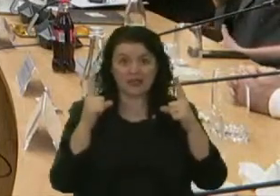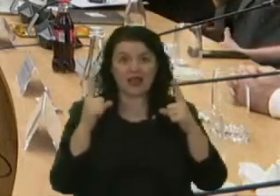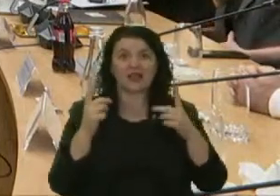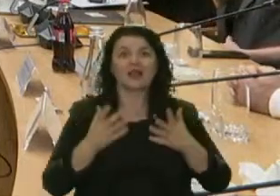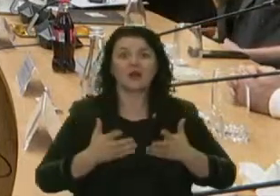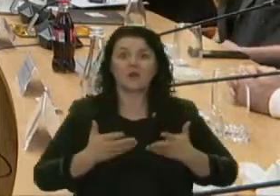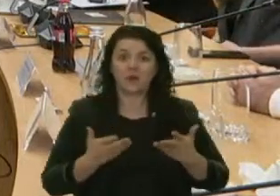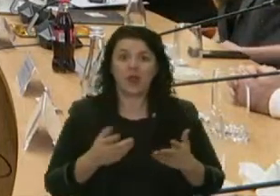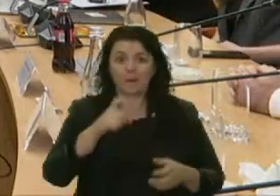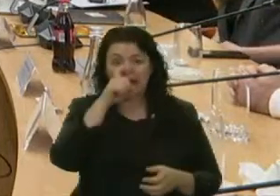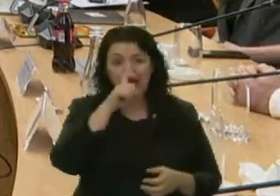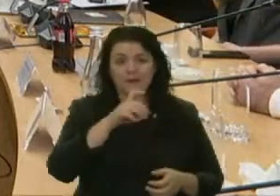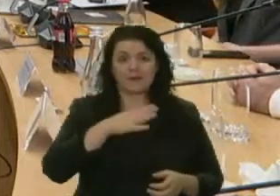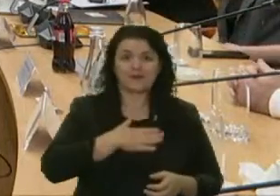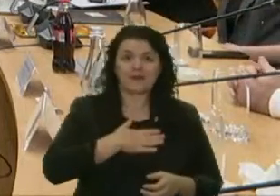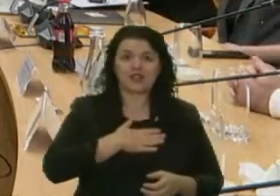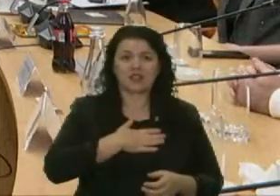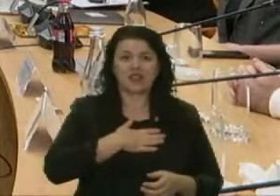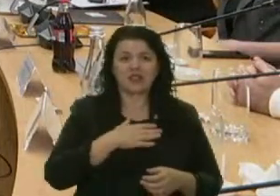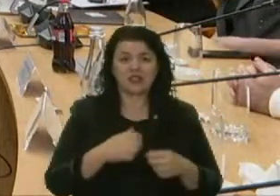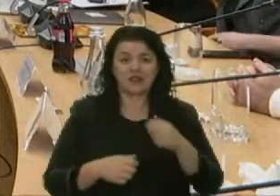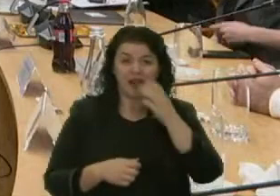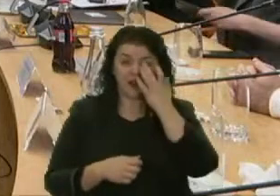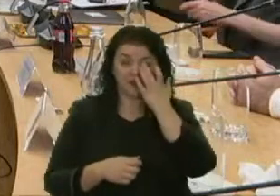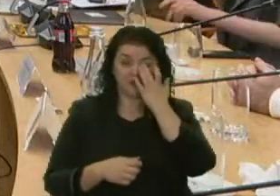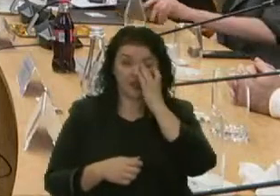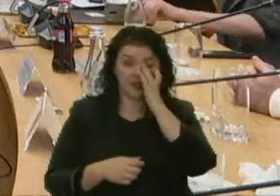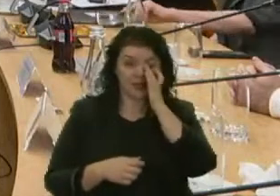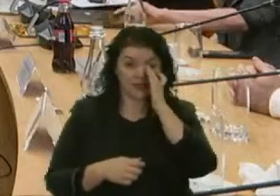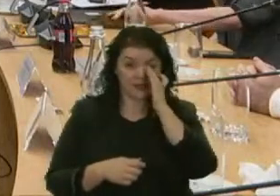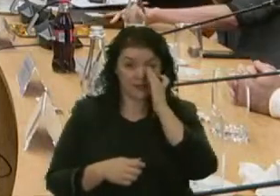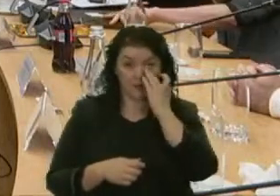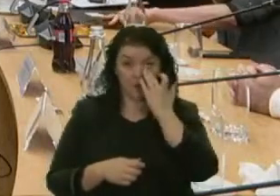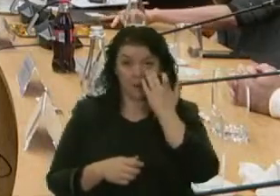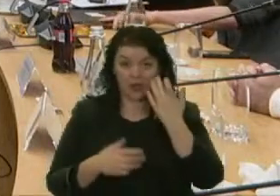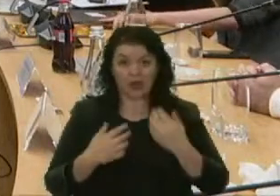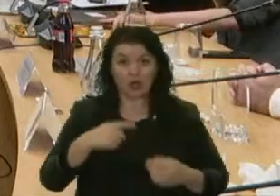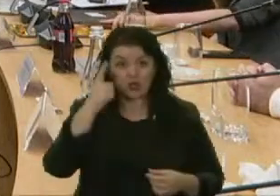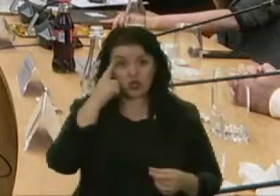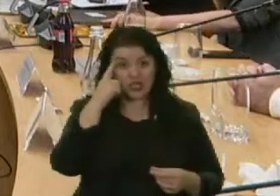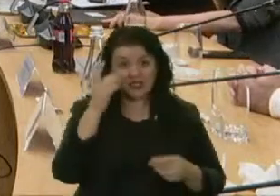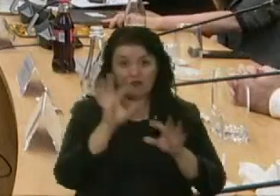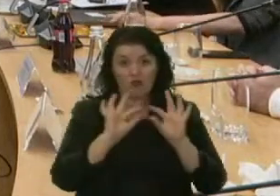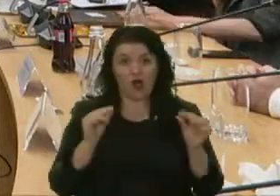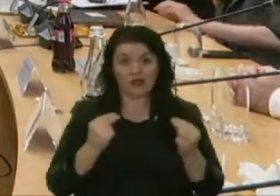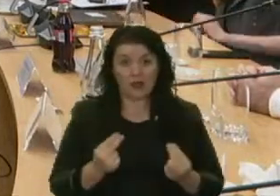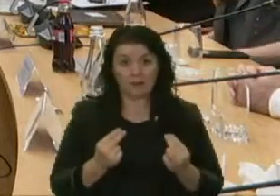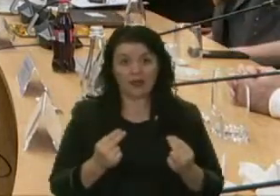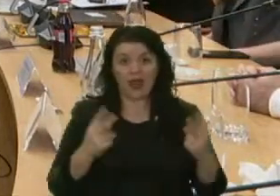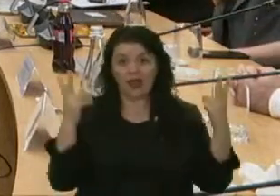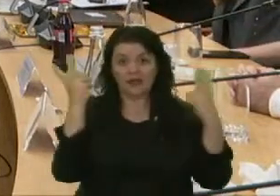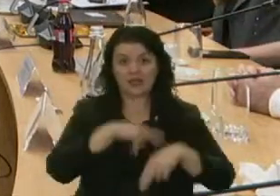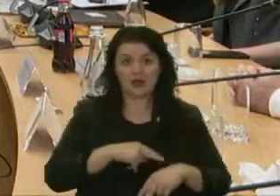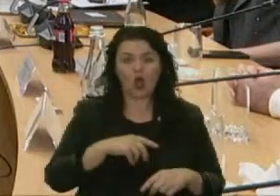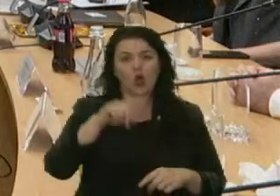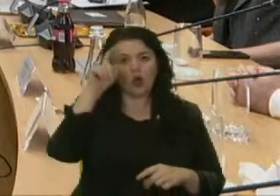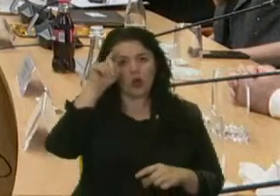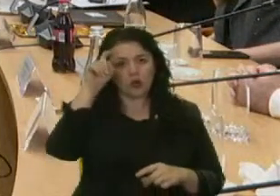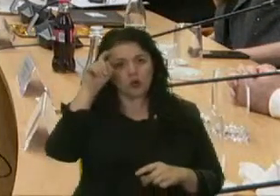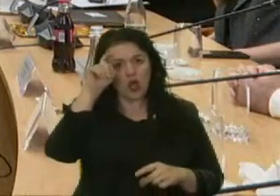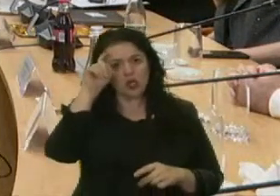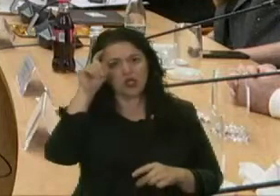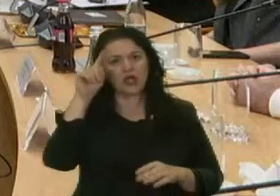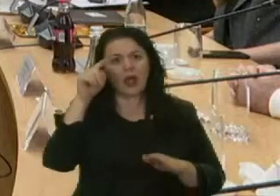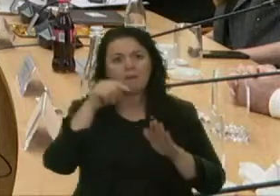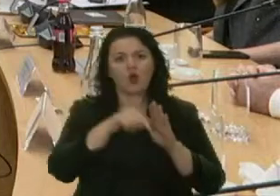conversației Îmi pare rău să zic asta și domnule viceprimar știți și dumneavoastră foarte bine diferența între a înțelege și cunoașterea profundă a